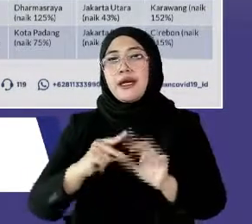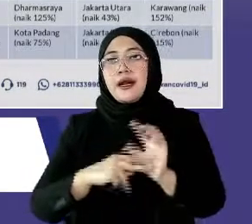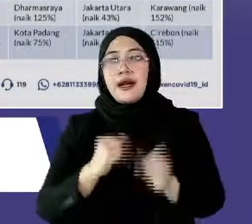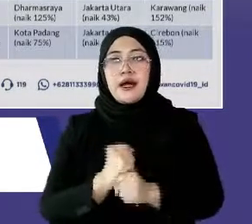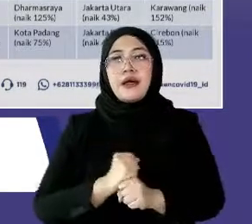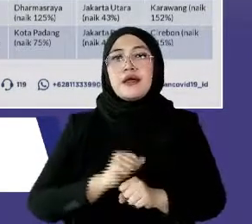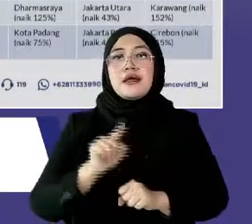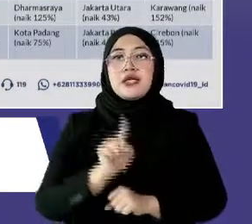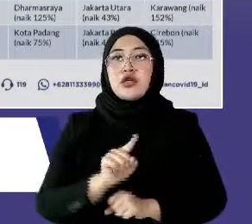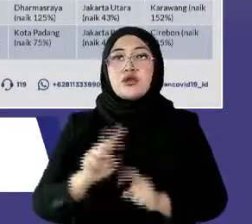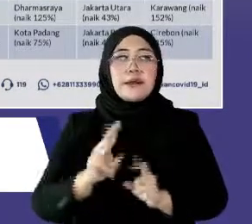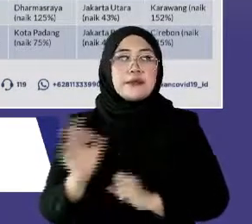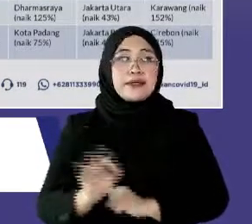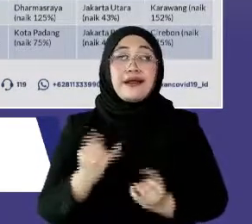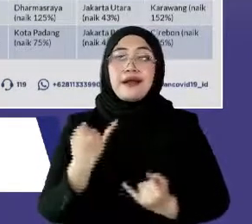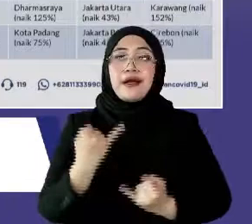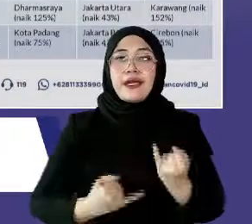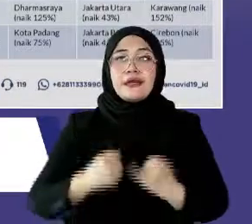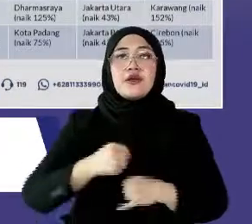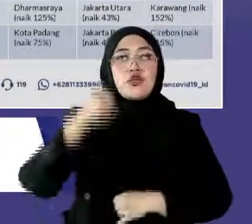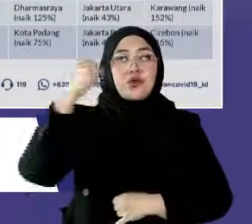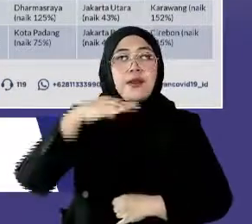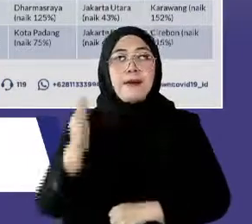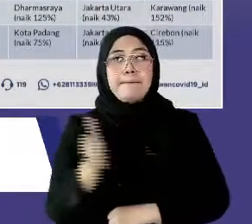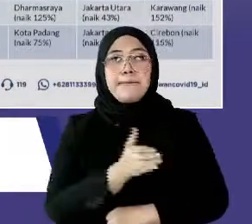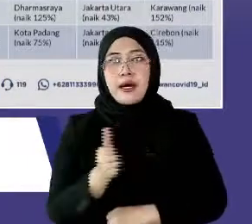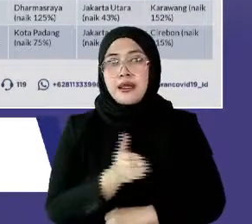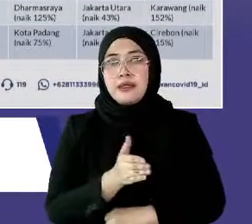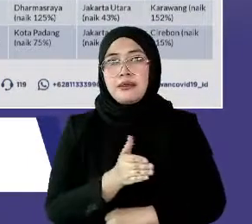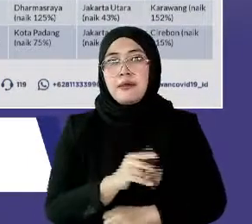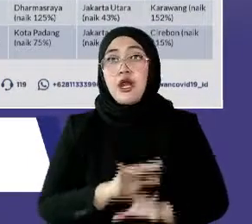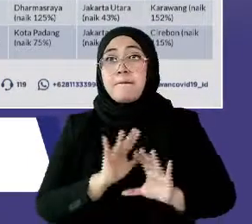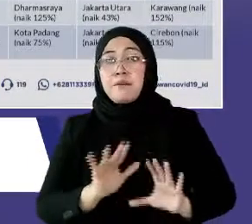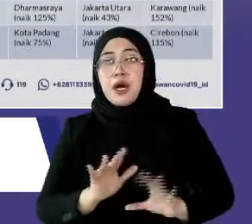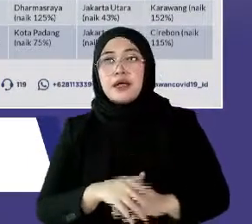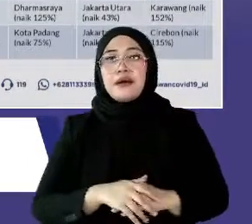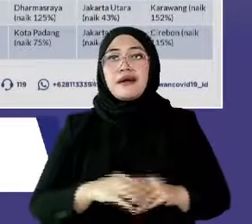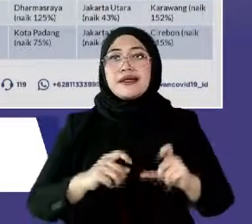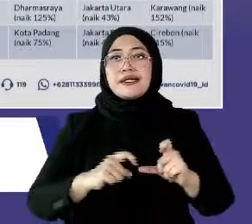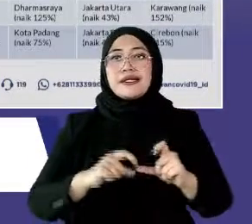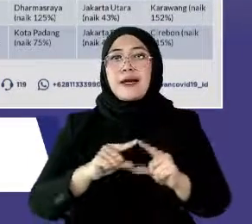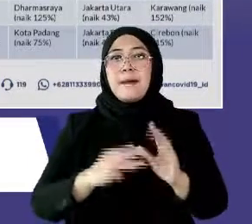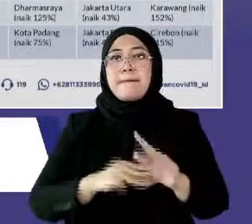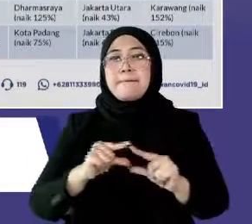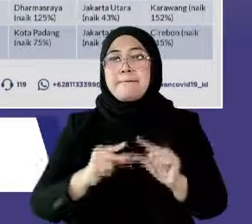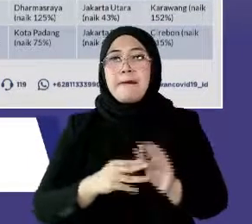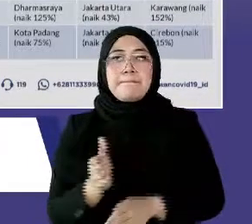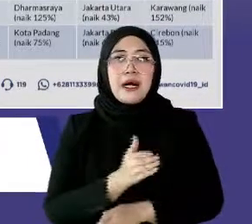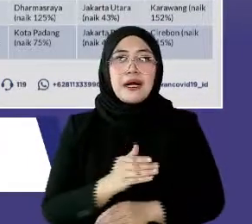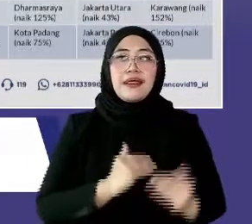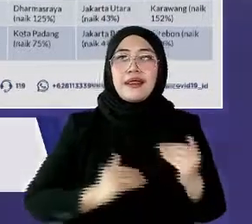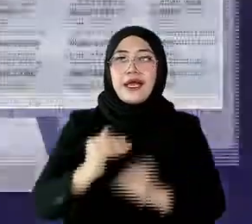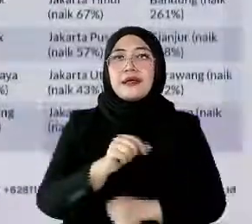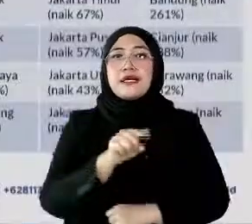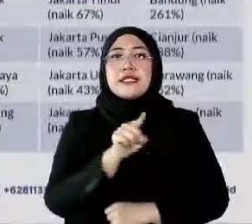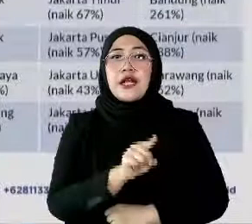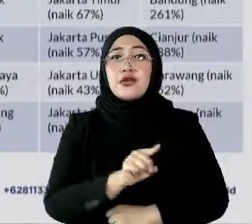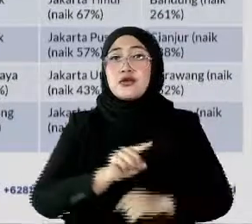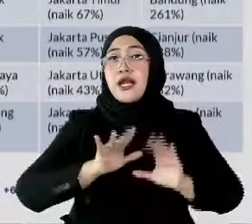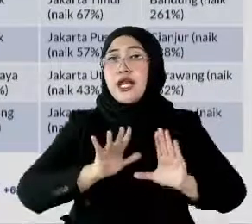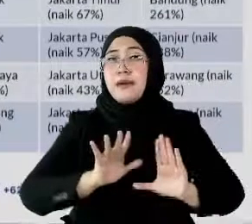persen yang ketiga adalah Sumatera Barat dikontribusikan oleh Pasaman Barat naik sebesar